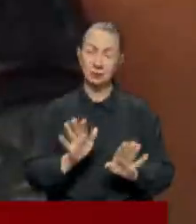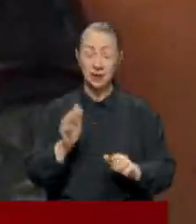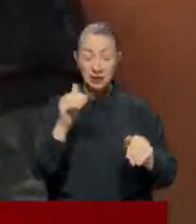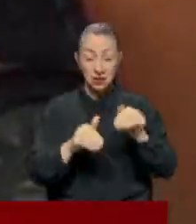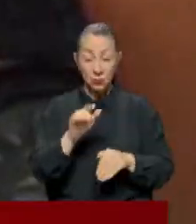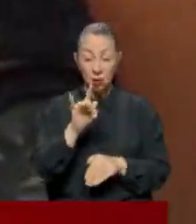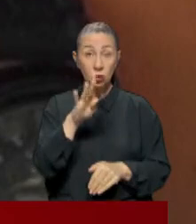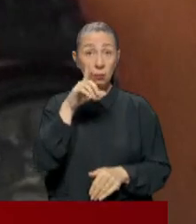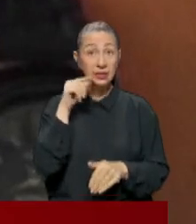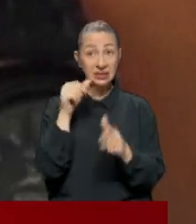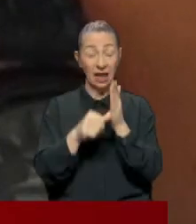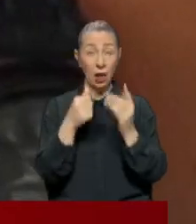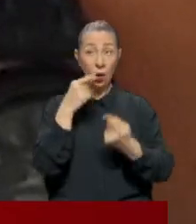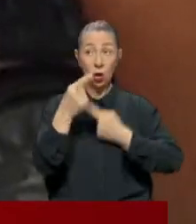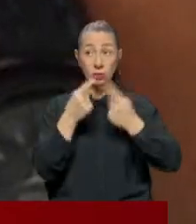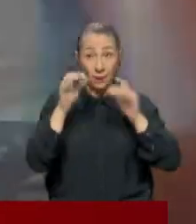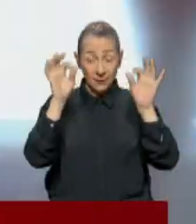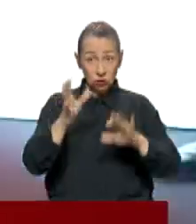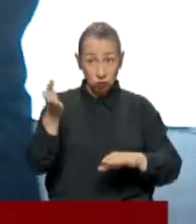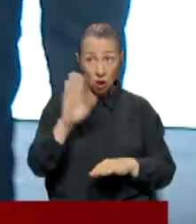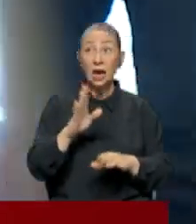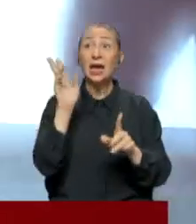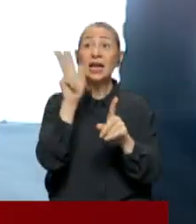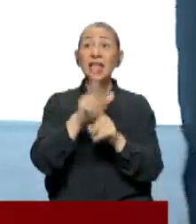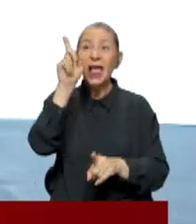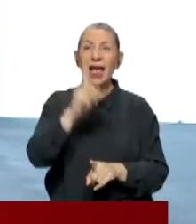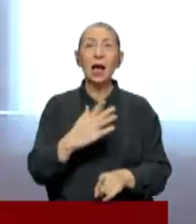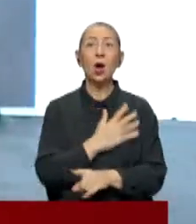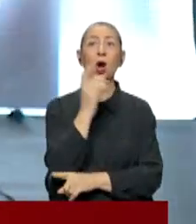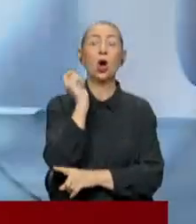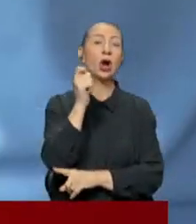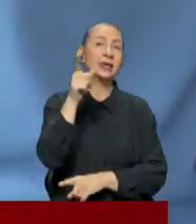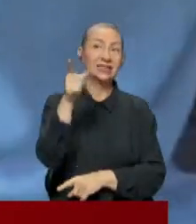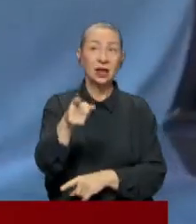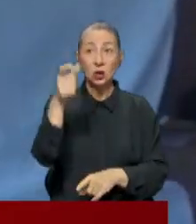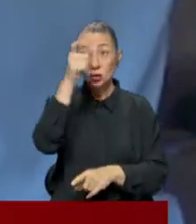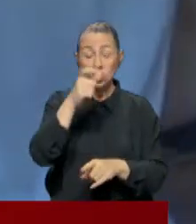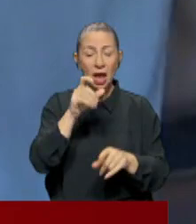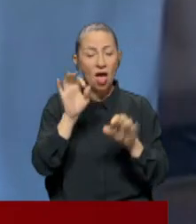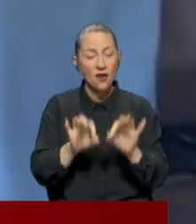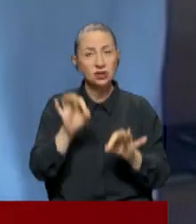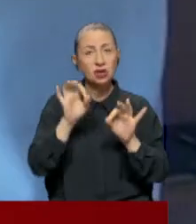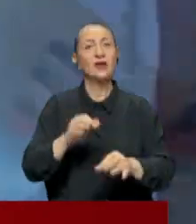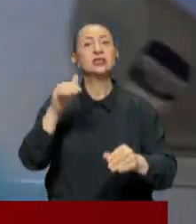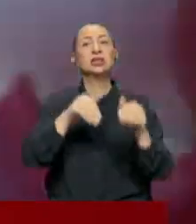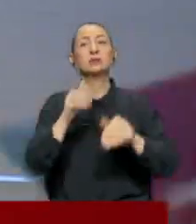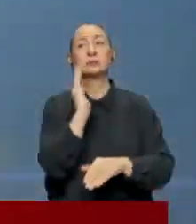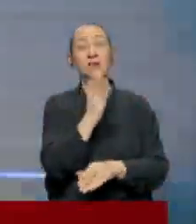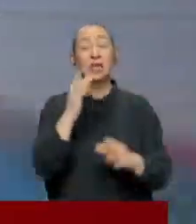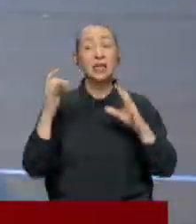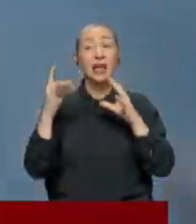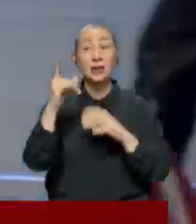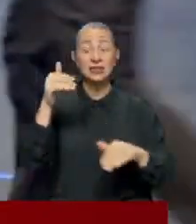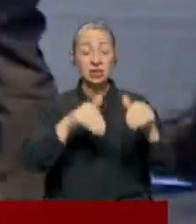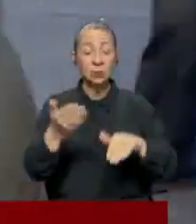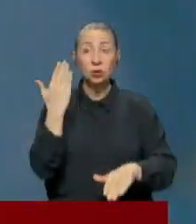Seçim için 14 Mayıs tarihi konuşulmaya başlandıktan sonra katıldığı ilk kongresi Akşener'in Türkiye adım adım seçime giderken Diyarbakır'da